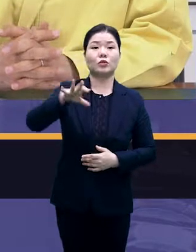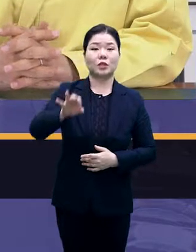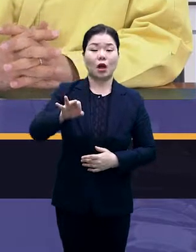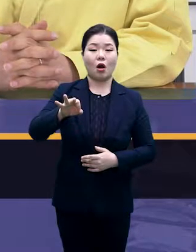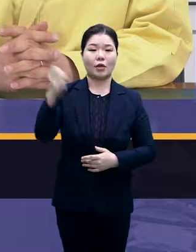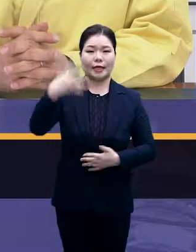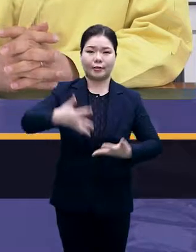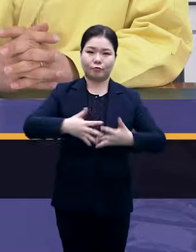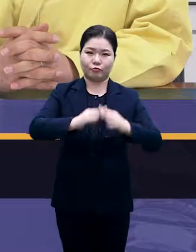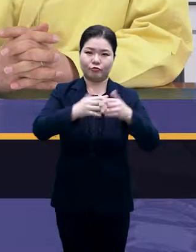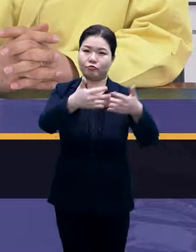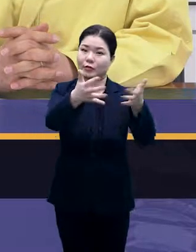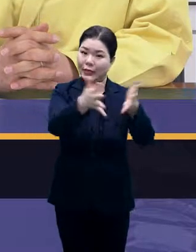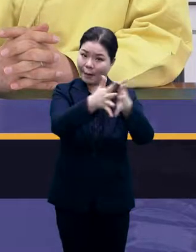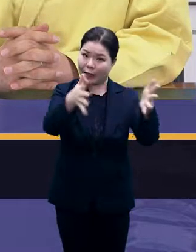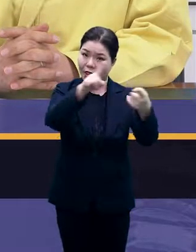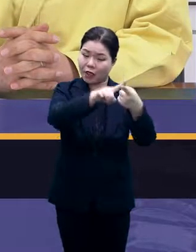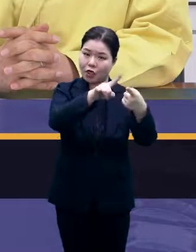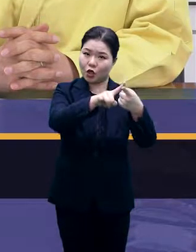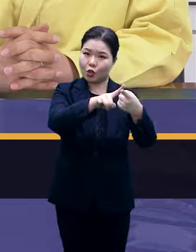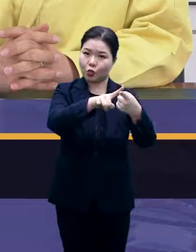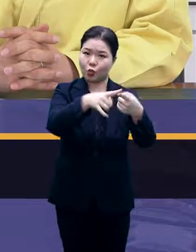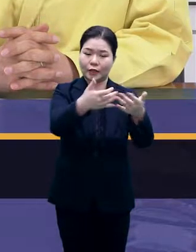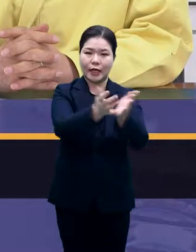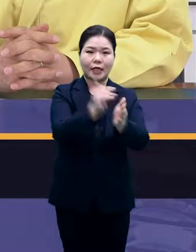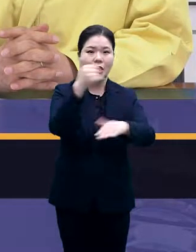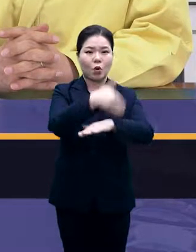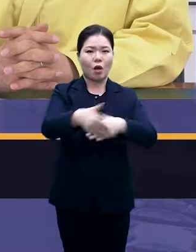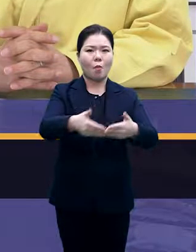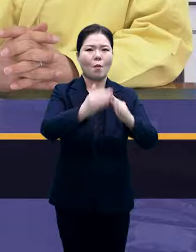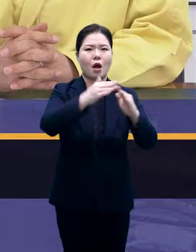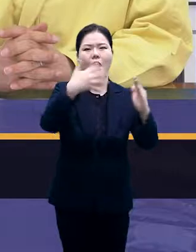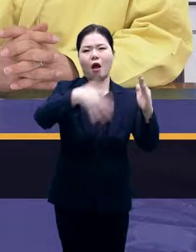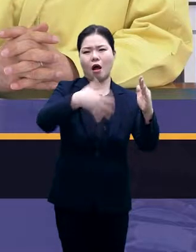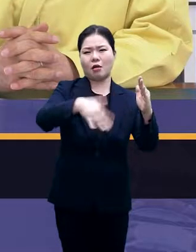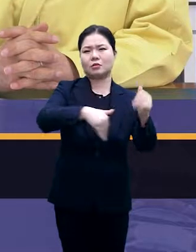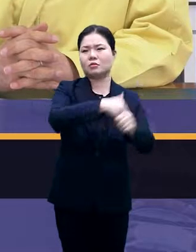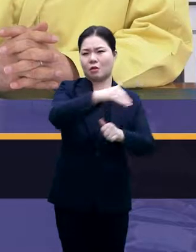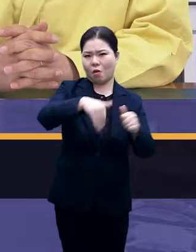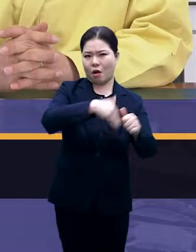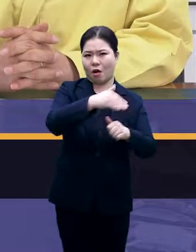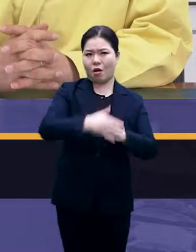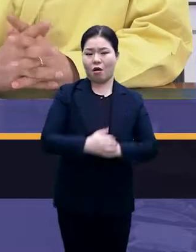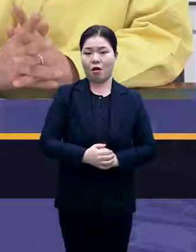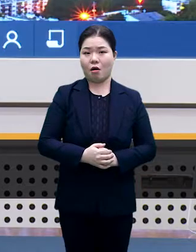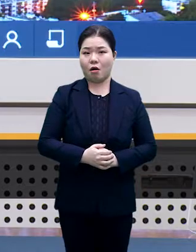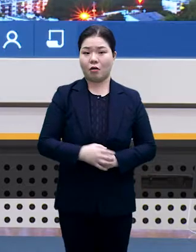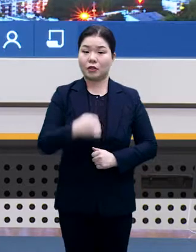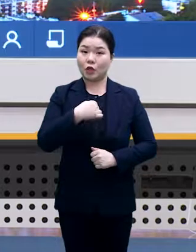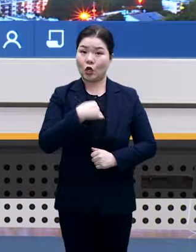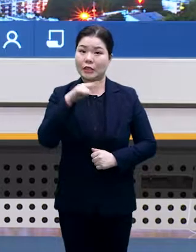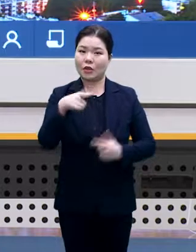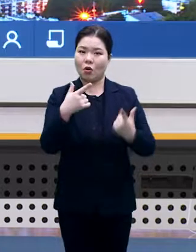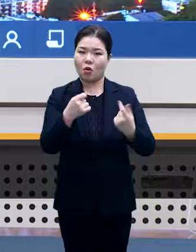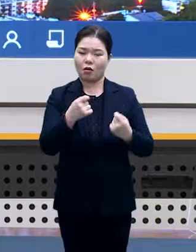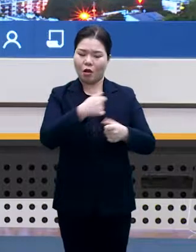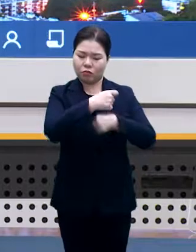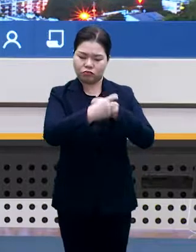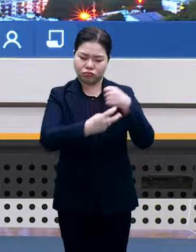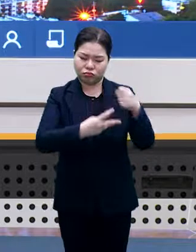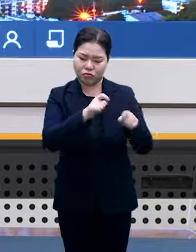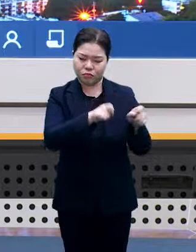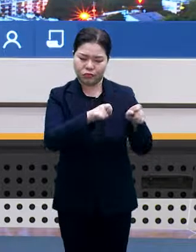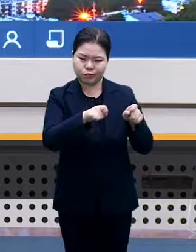압구정동 재건축 단지도 지구단위 계획이 수립되지 않은 상황에 있습니다. 저는 이렇게